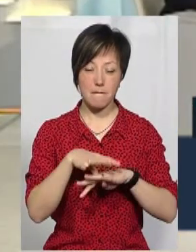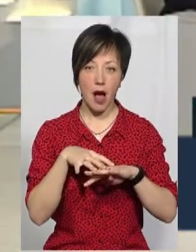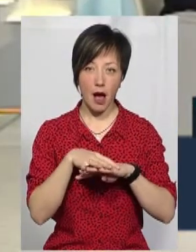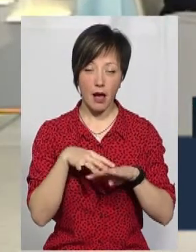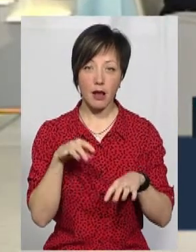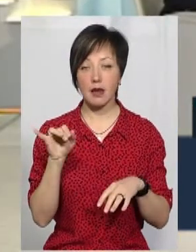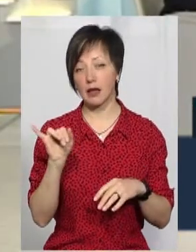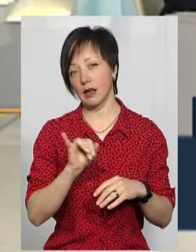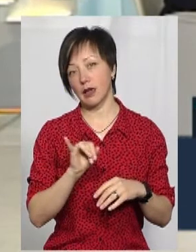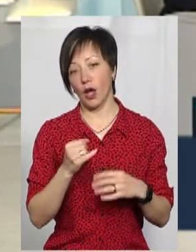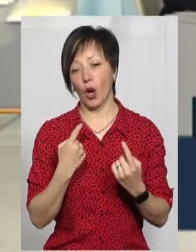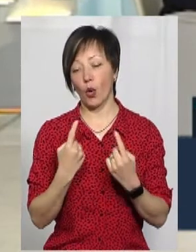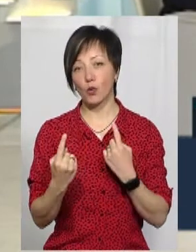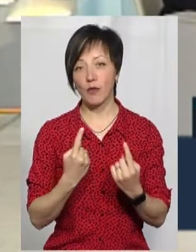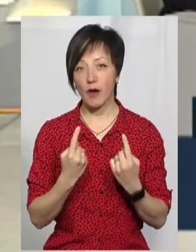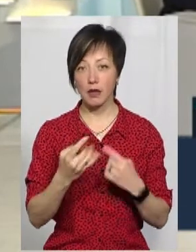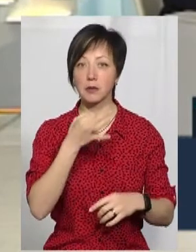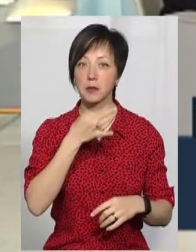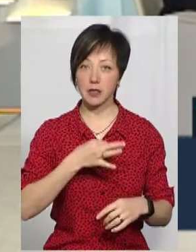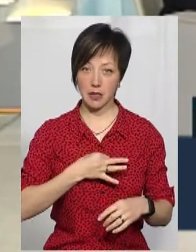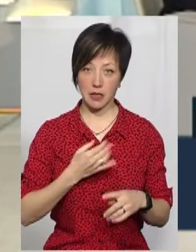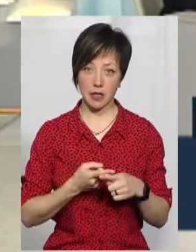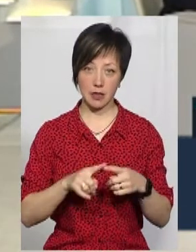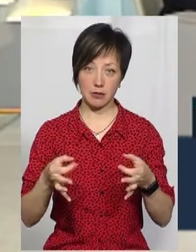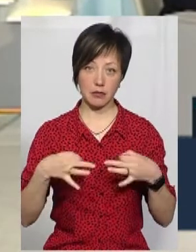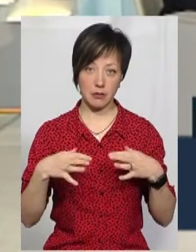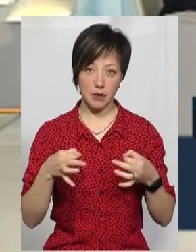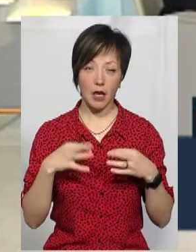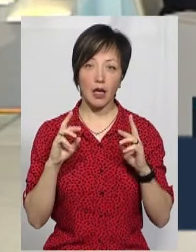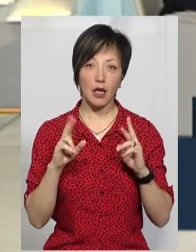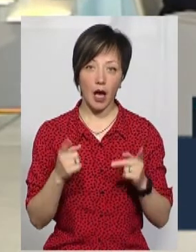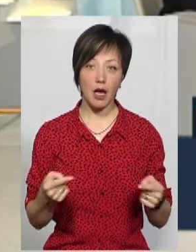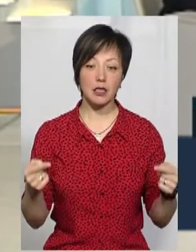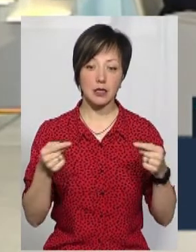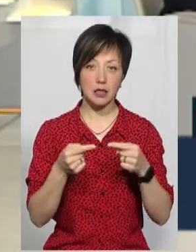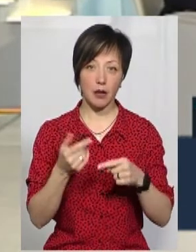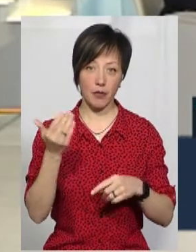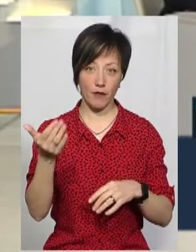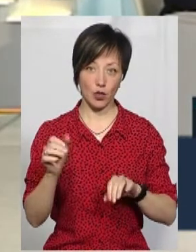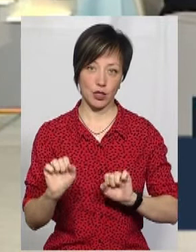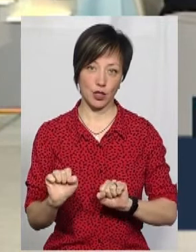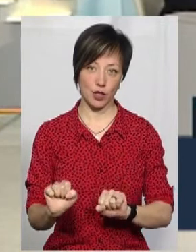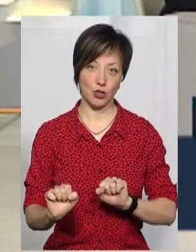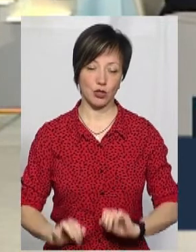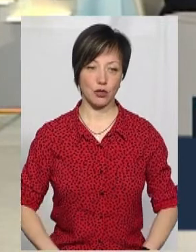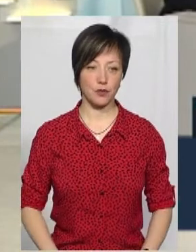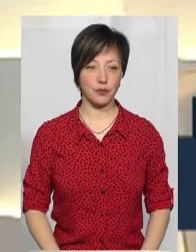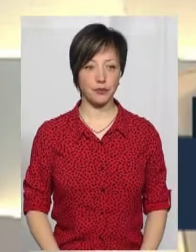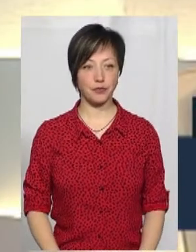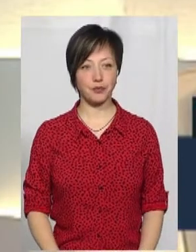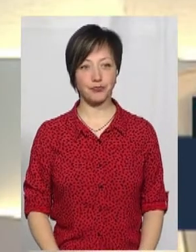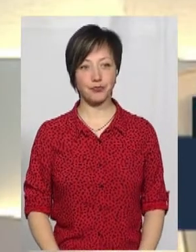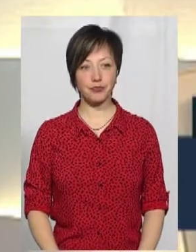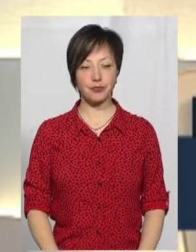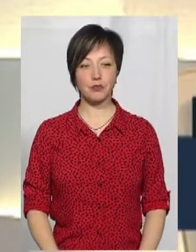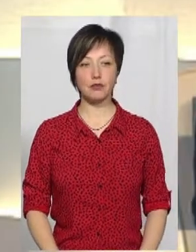з нею розмовляли, і вона мені розказала, як саме вони захищені. Дякую за